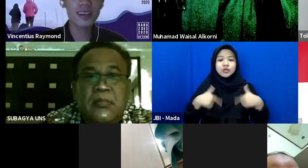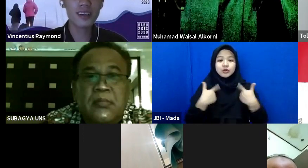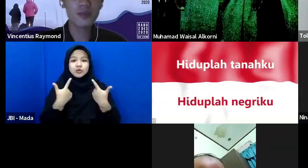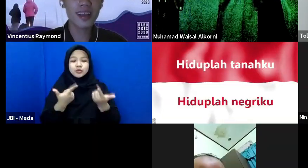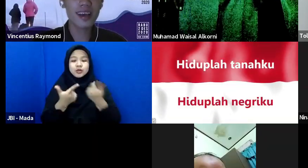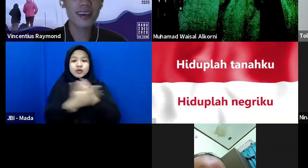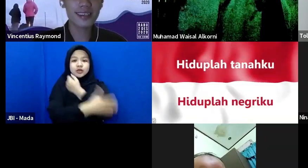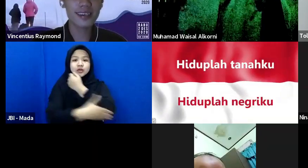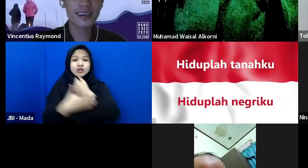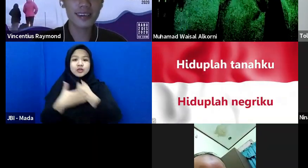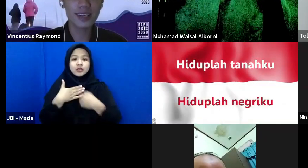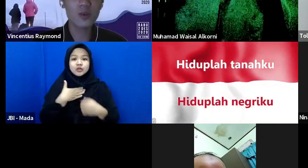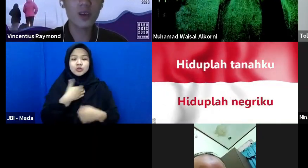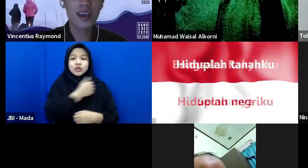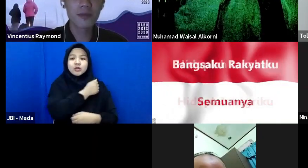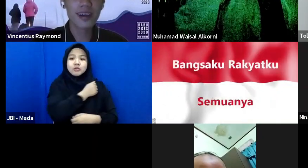Hai aku